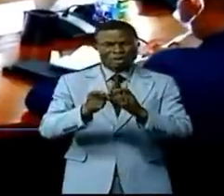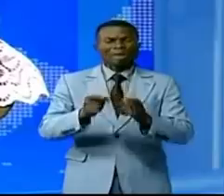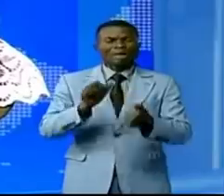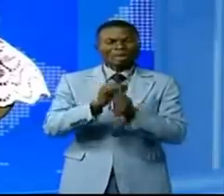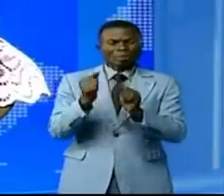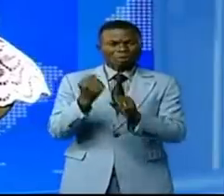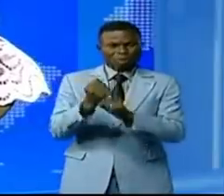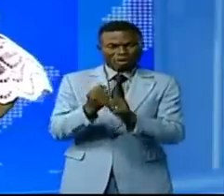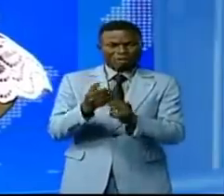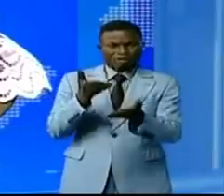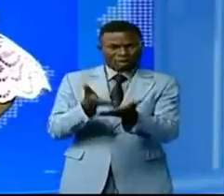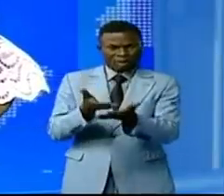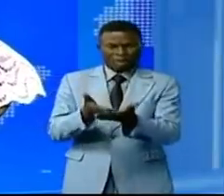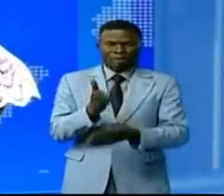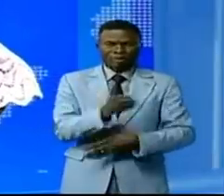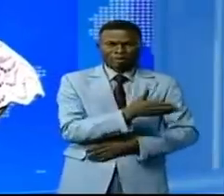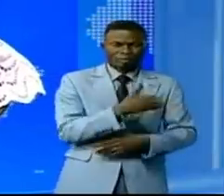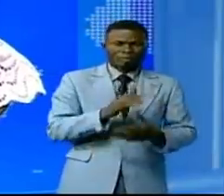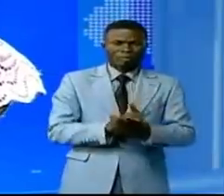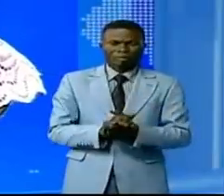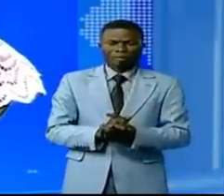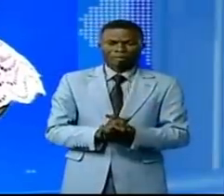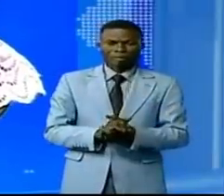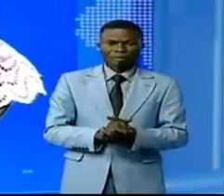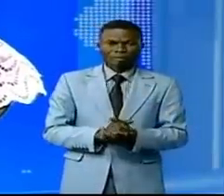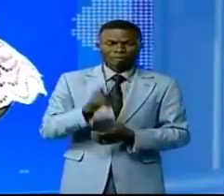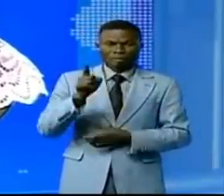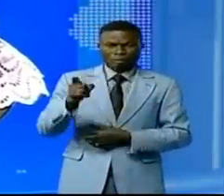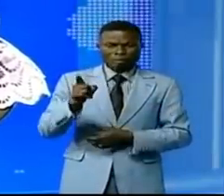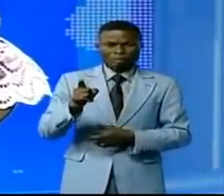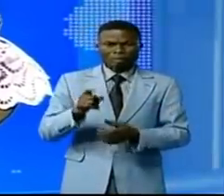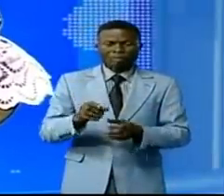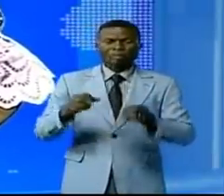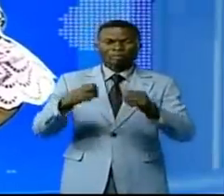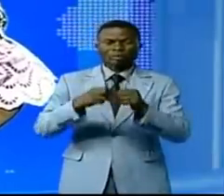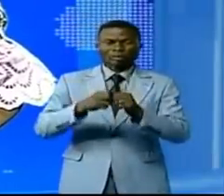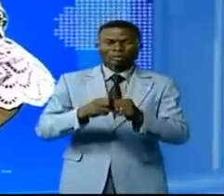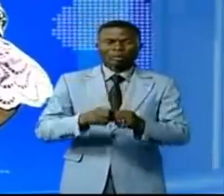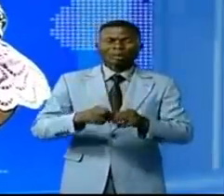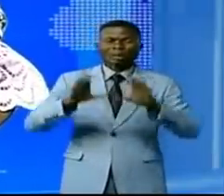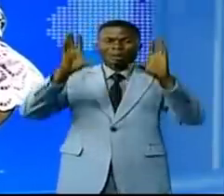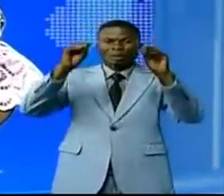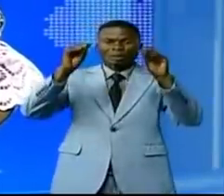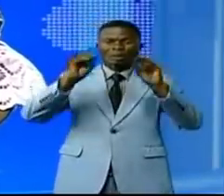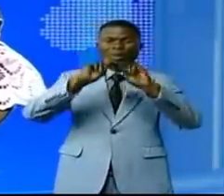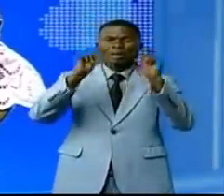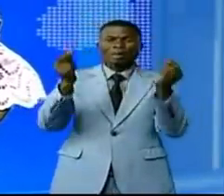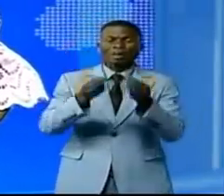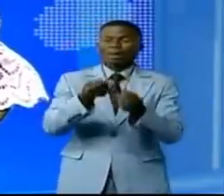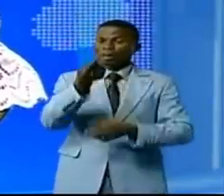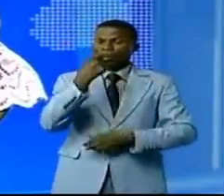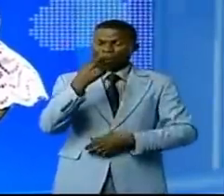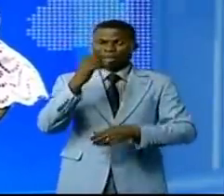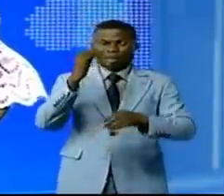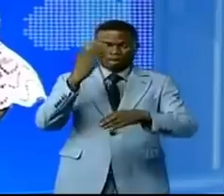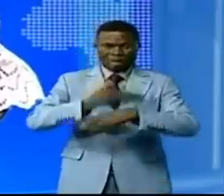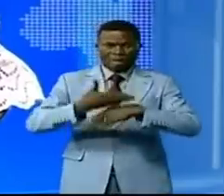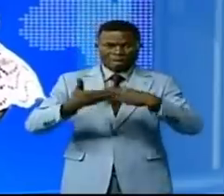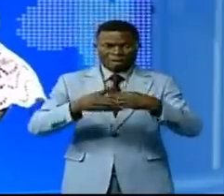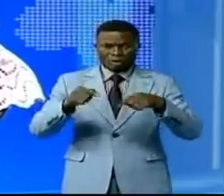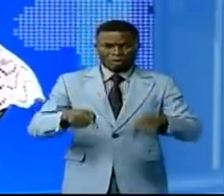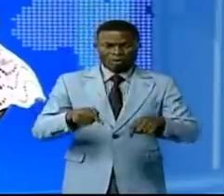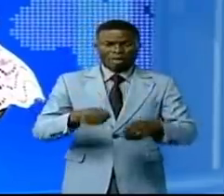secteur. Saphir Céramique, Varun Beverage et Unique Pharma, ces trois entreprises vont bientôt s'installer dans la